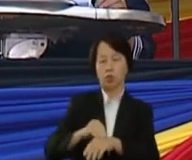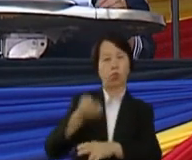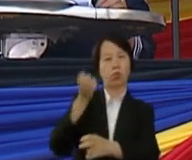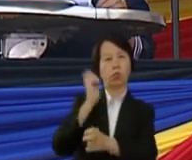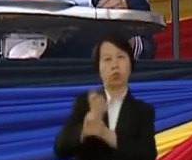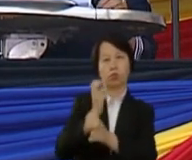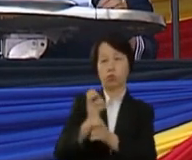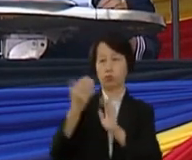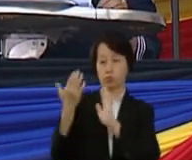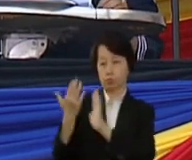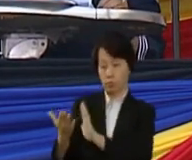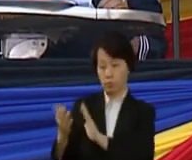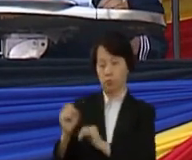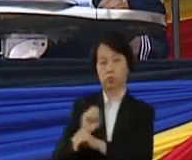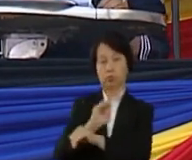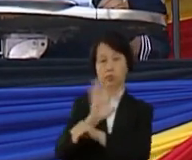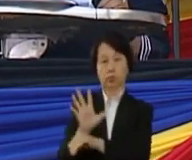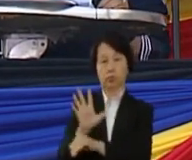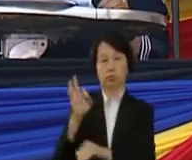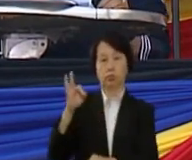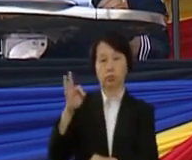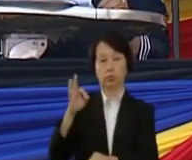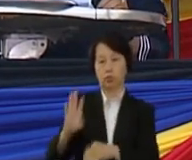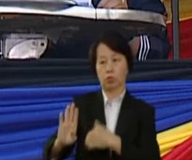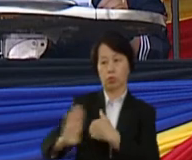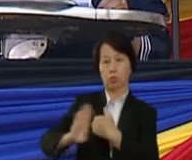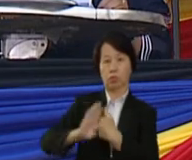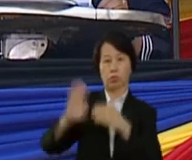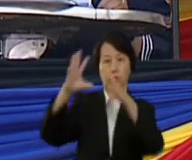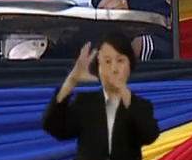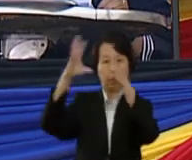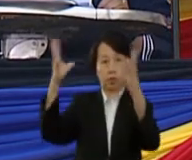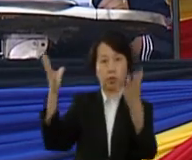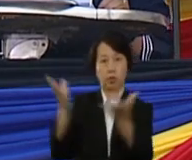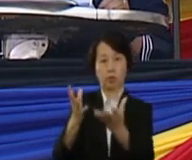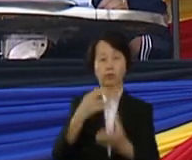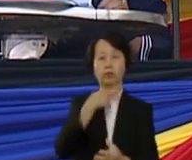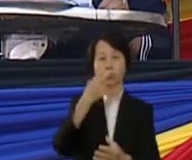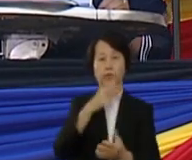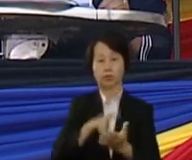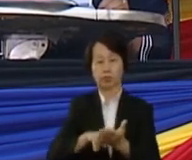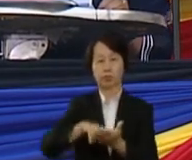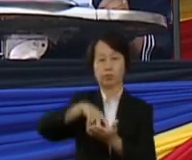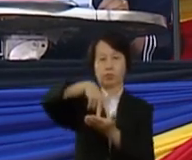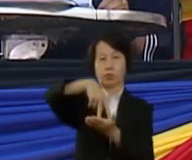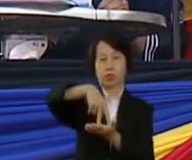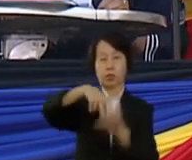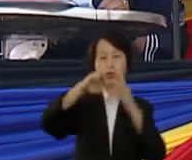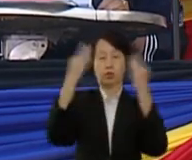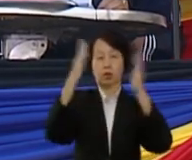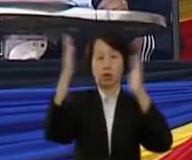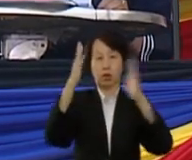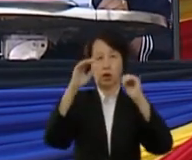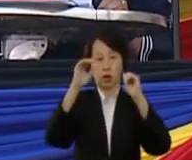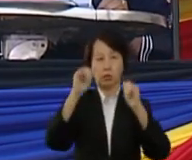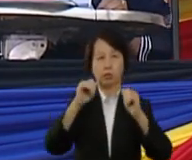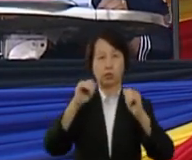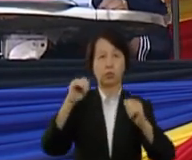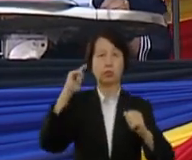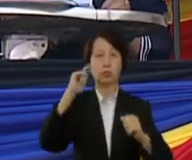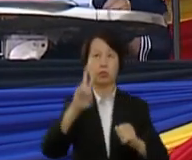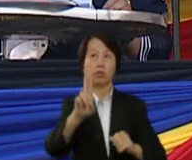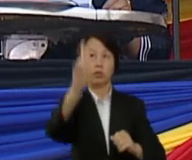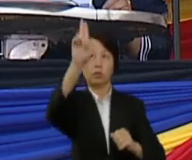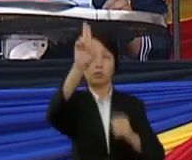getir berdepan pandemik COVID-19 mengancam dunia. Suara kebangkitan keluarga Malaysia mula bergema dari